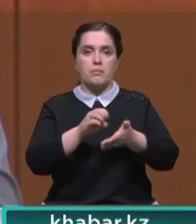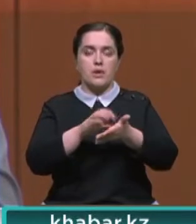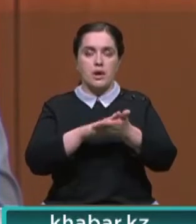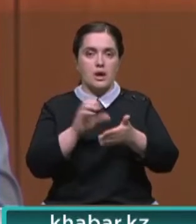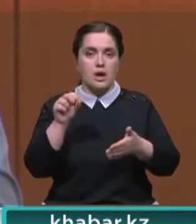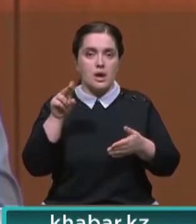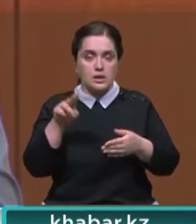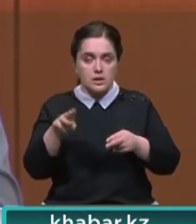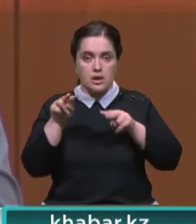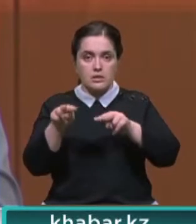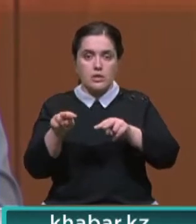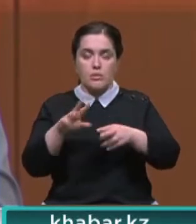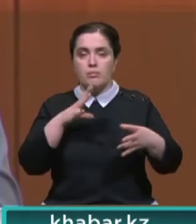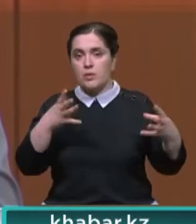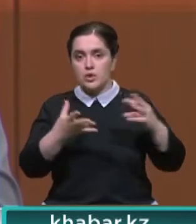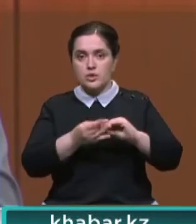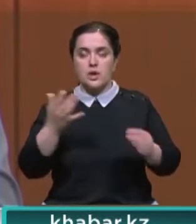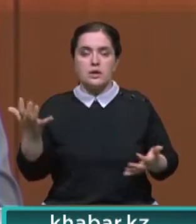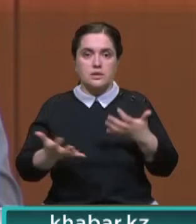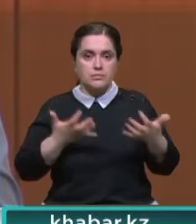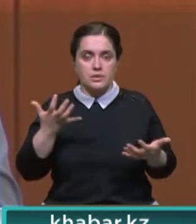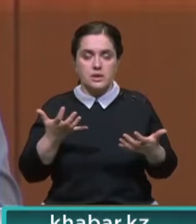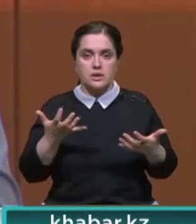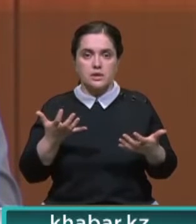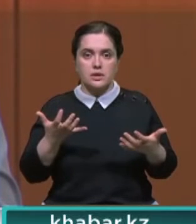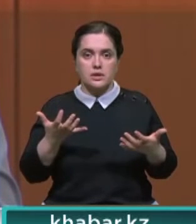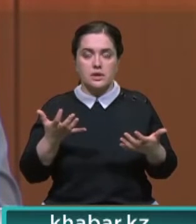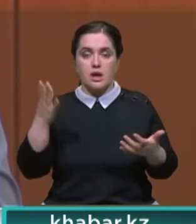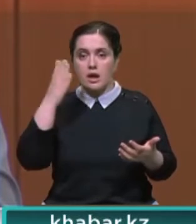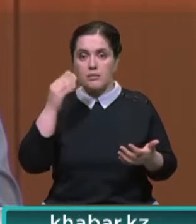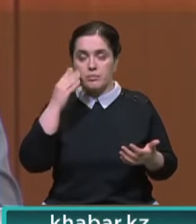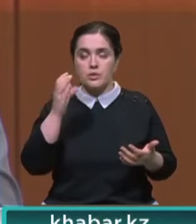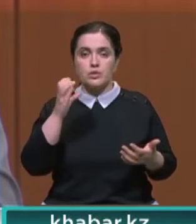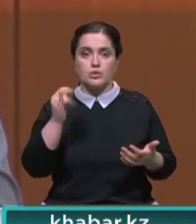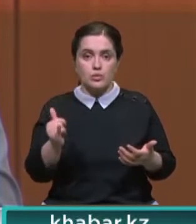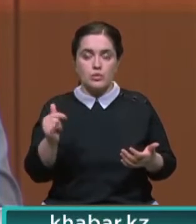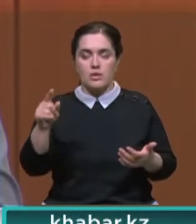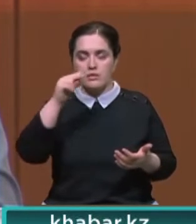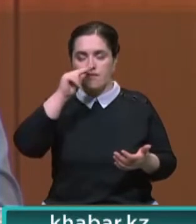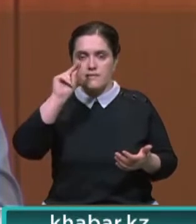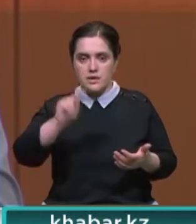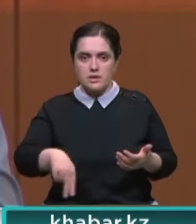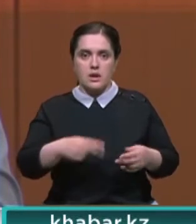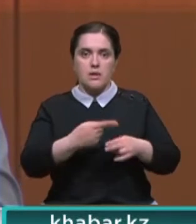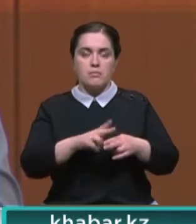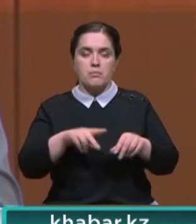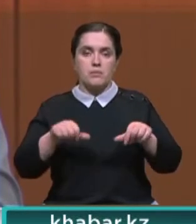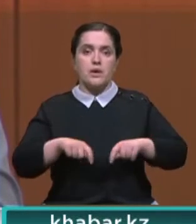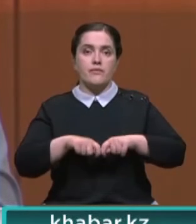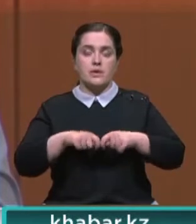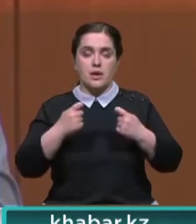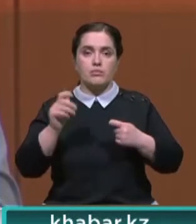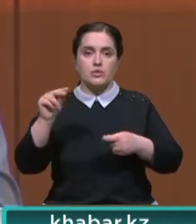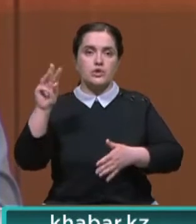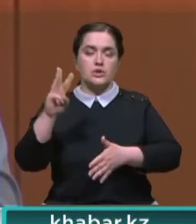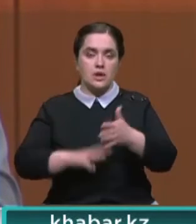надзора. По результатам рассмотрения Алматы-Су признан виновным в совершении данного правонарушения и на них